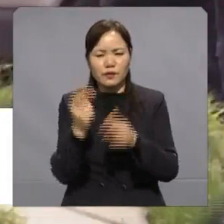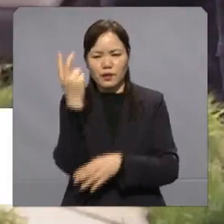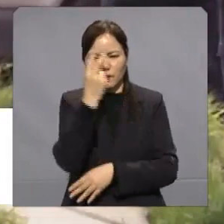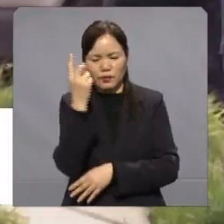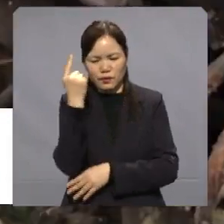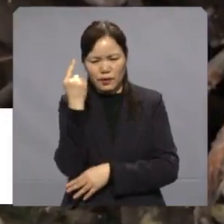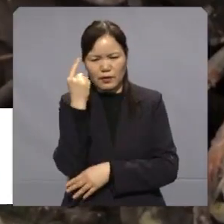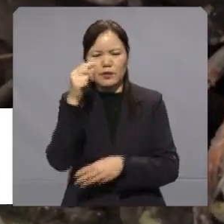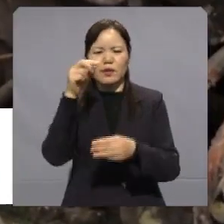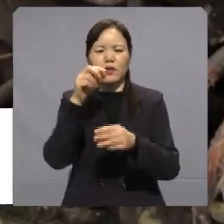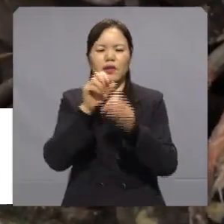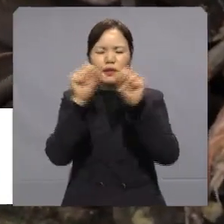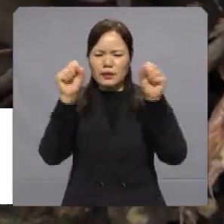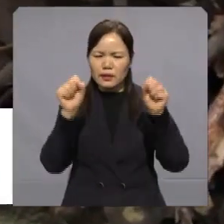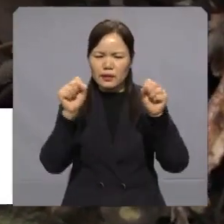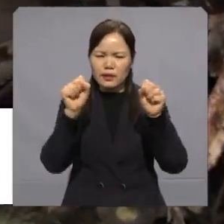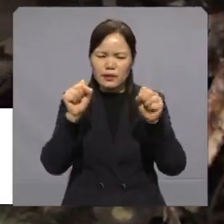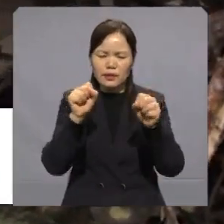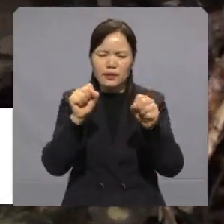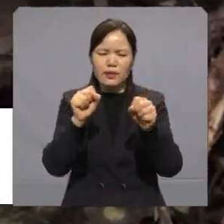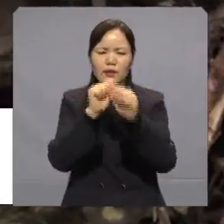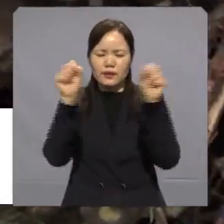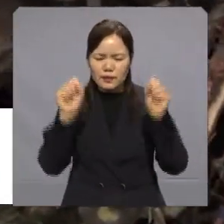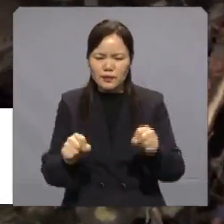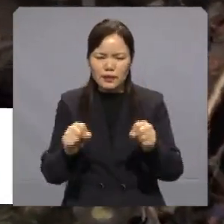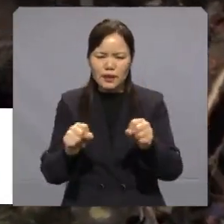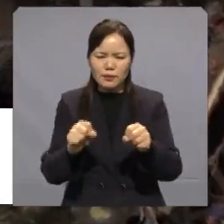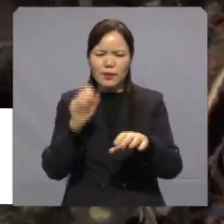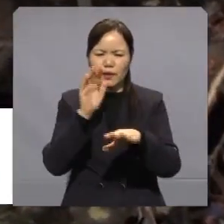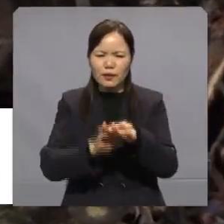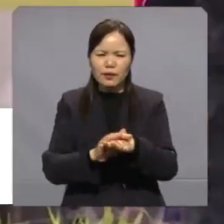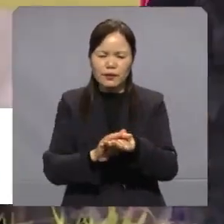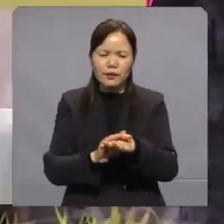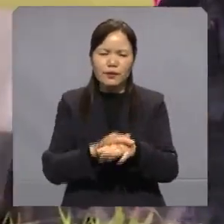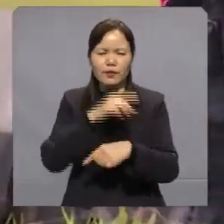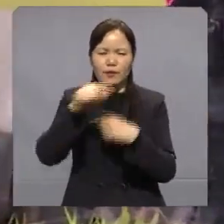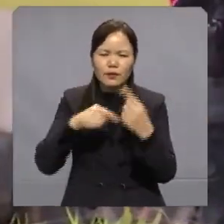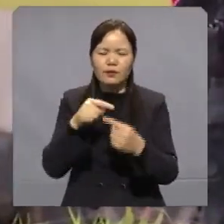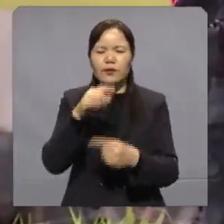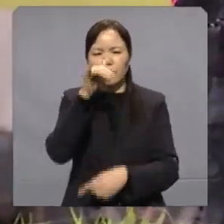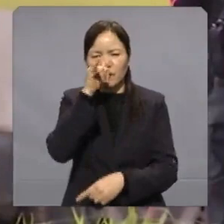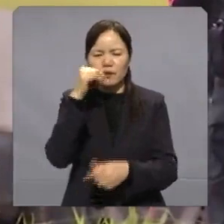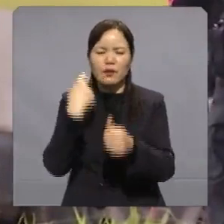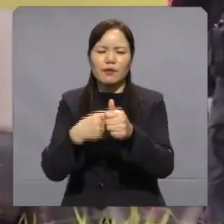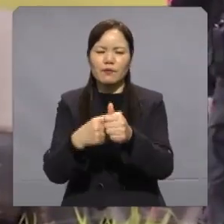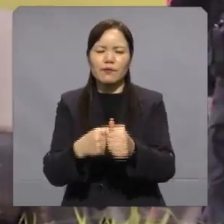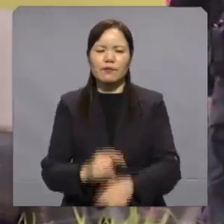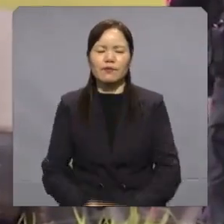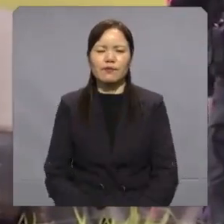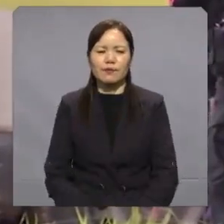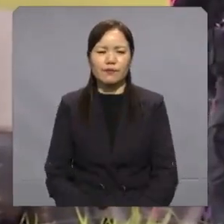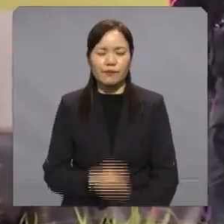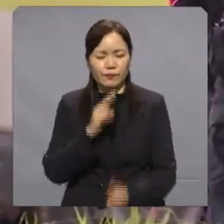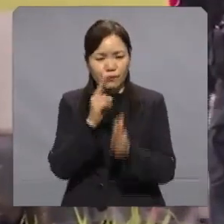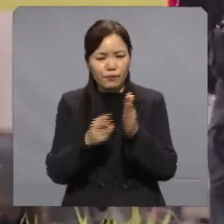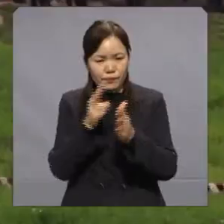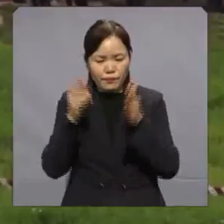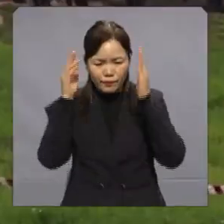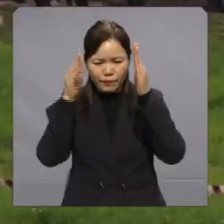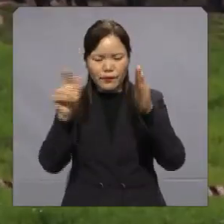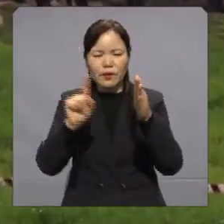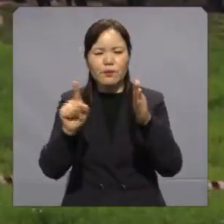여전히 수동으로 운영되고 있는 점을 참사 배경으로 지적했습니다. 특히 해당 철도 노선의